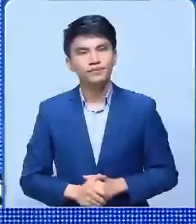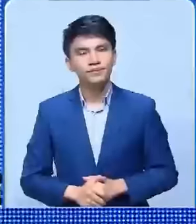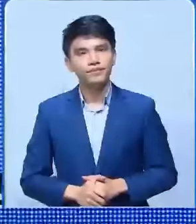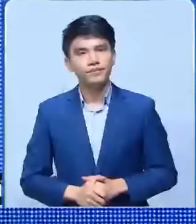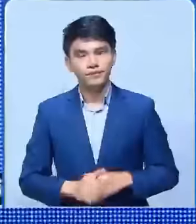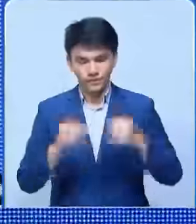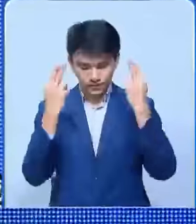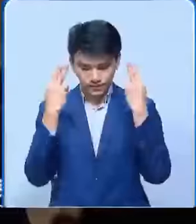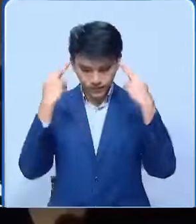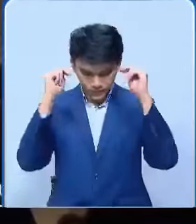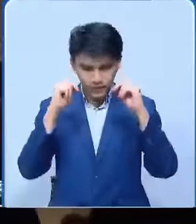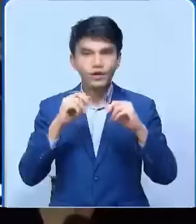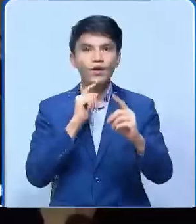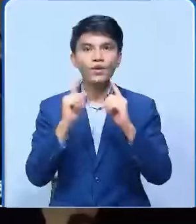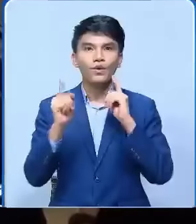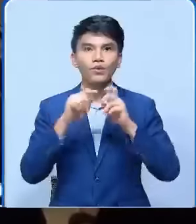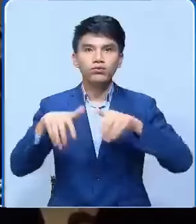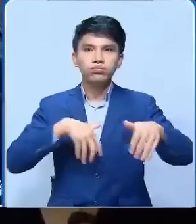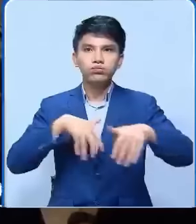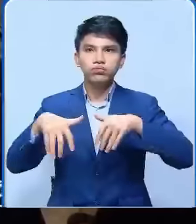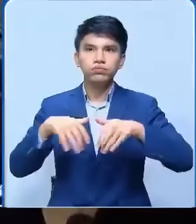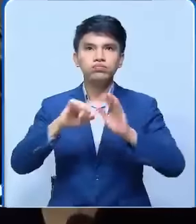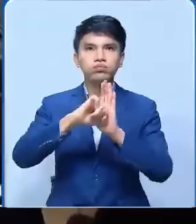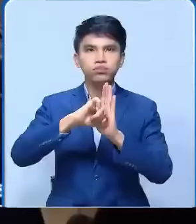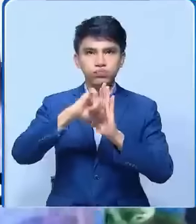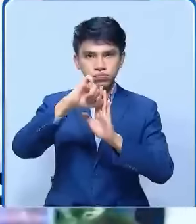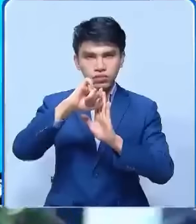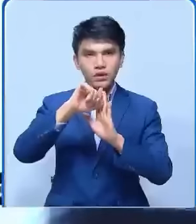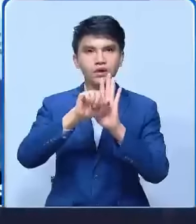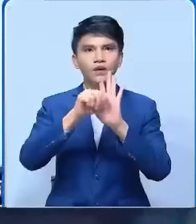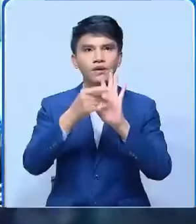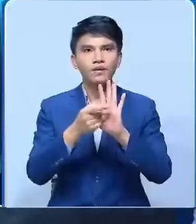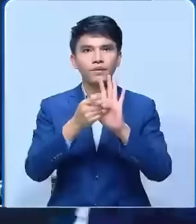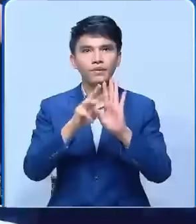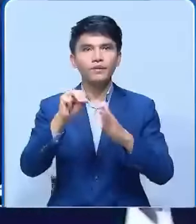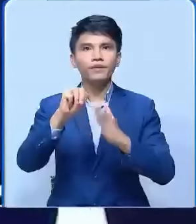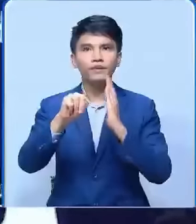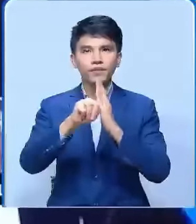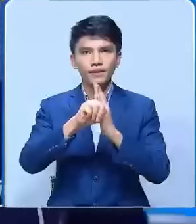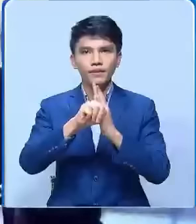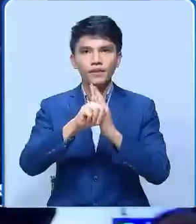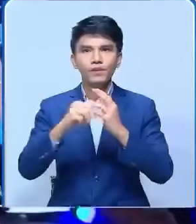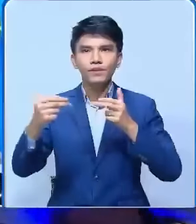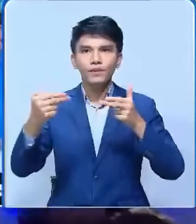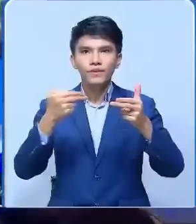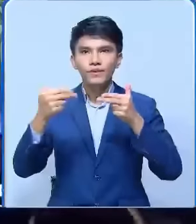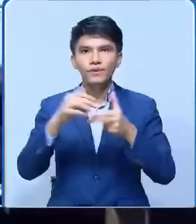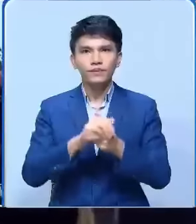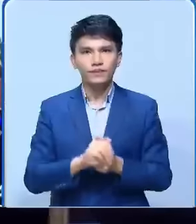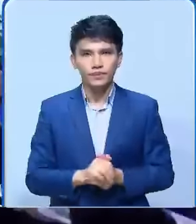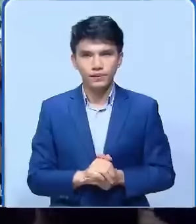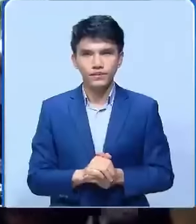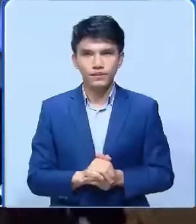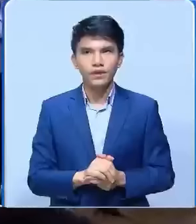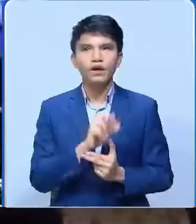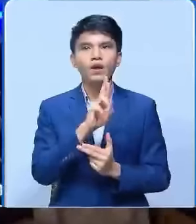นายกรัฐมนตรียังได้พูดคุยกับประชาชนชาวเชียงใหม่สมุทรสาครมุกดาหารผ่านวิดีโอคอนเฟอเรนซ์นะคะส่วนรั